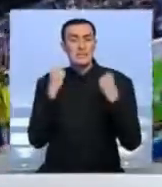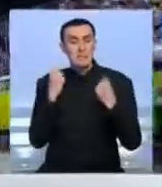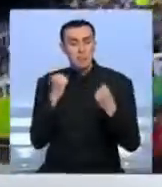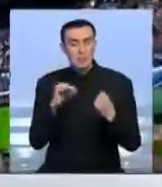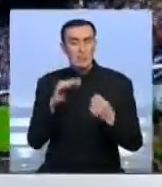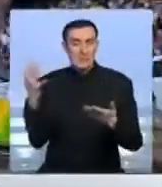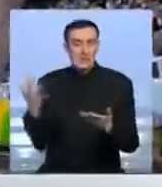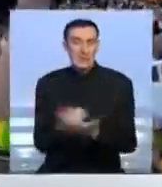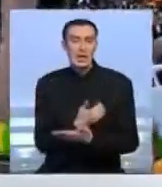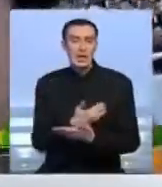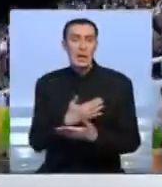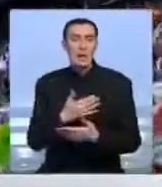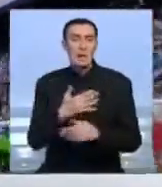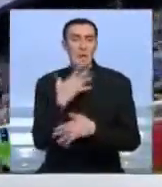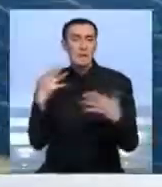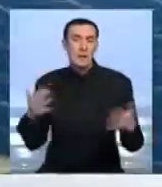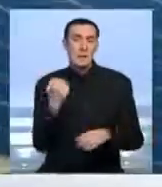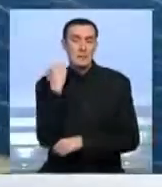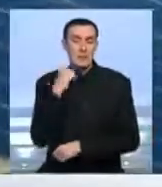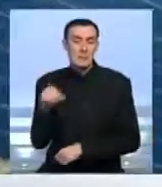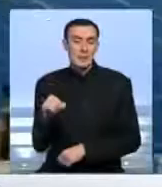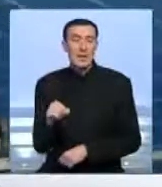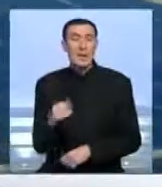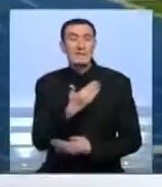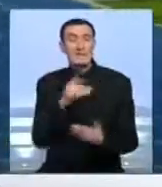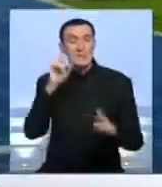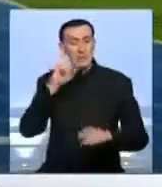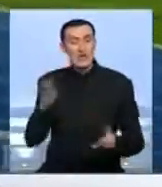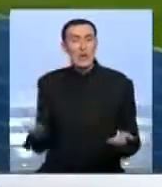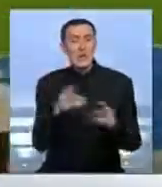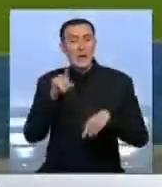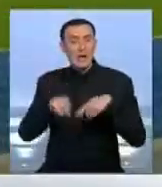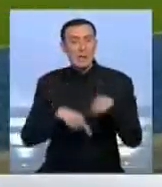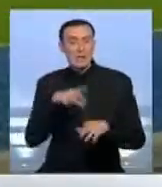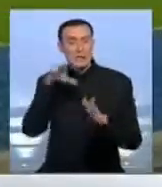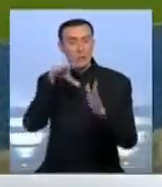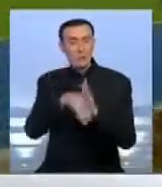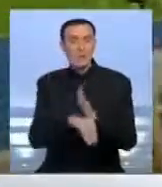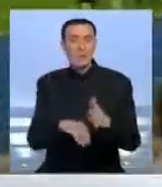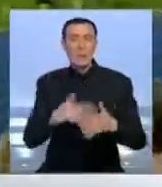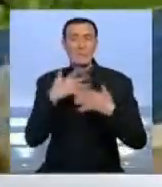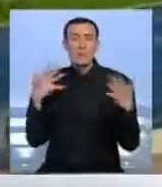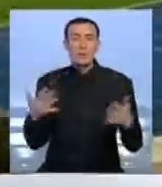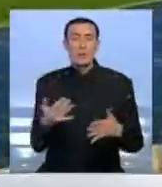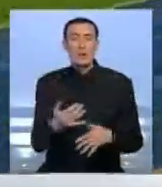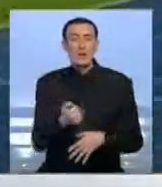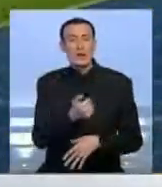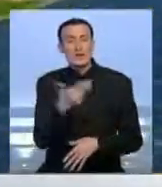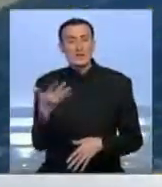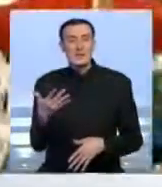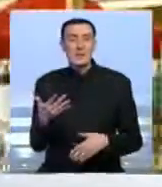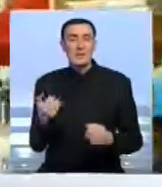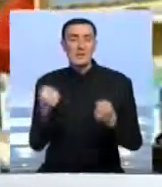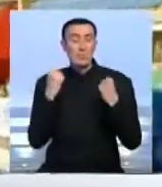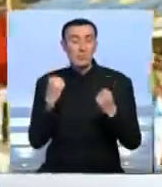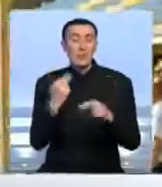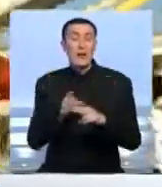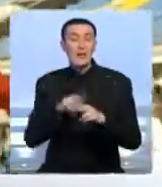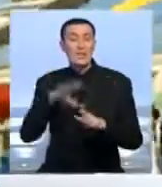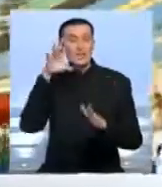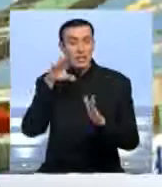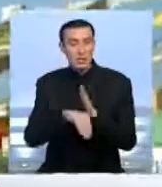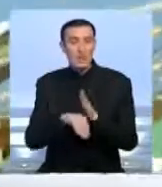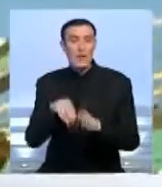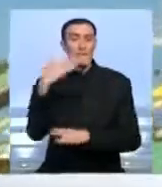и достигать новых вершин. Ни для кого не секрет, что легкая атлетика включает в себя большое количество видов и дисциплин. А это значит,